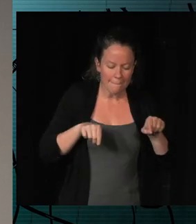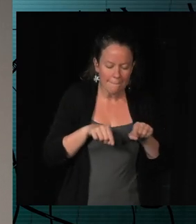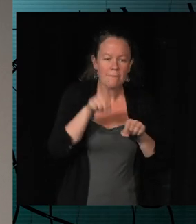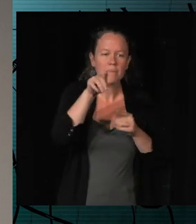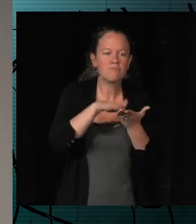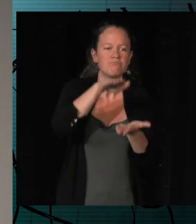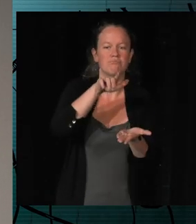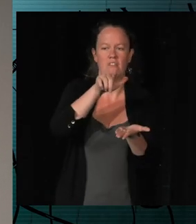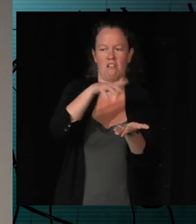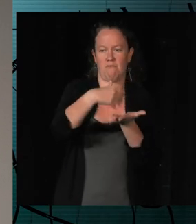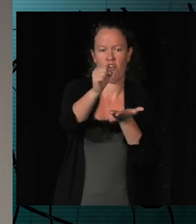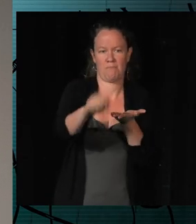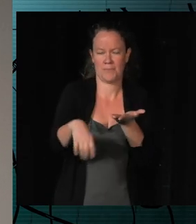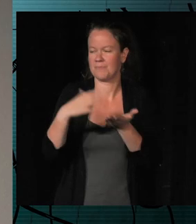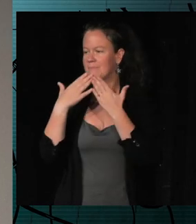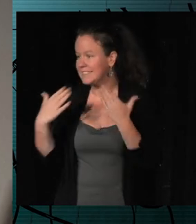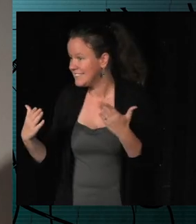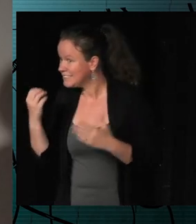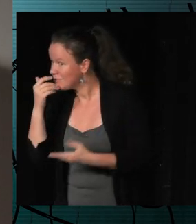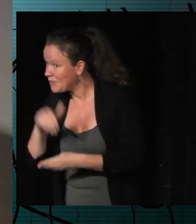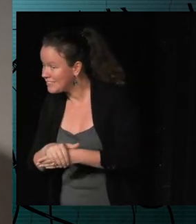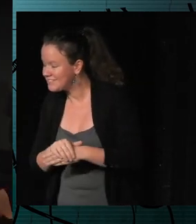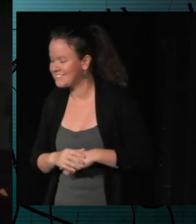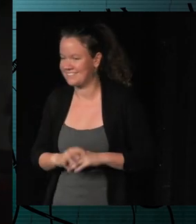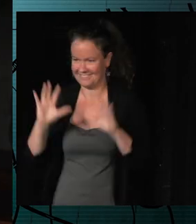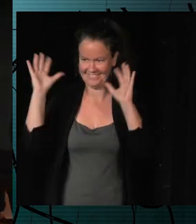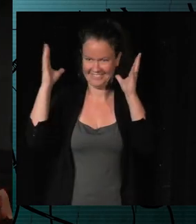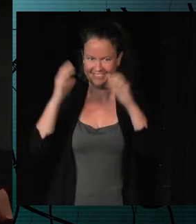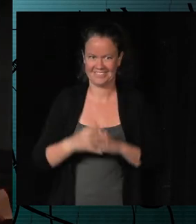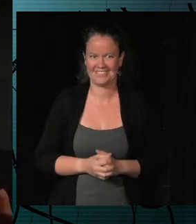jusqu'à lundi donc n'hésitez pas merci beaucoup et bonne soirée